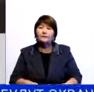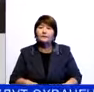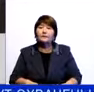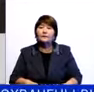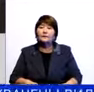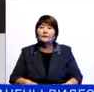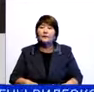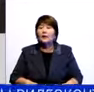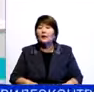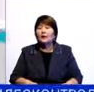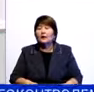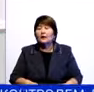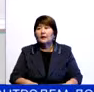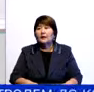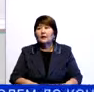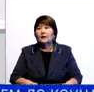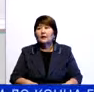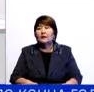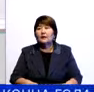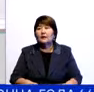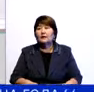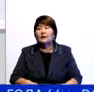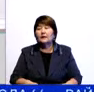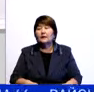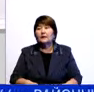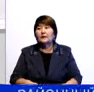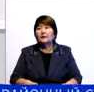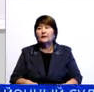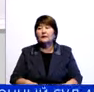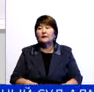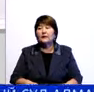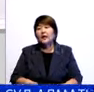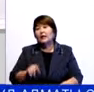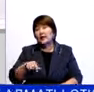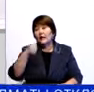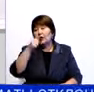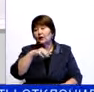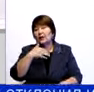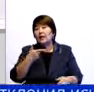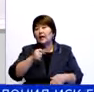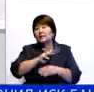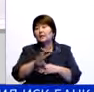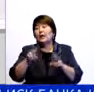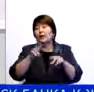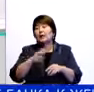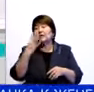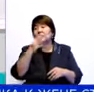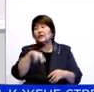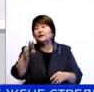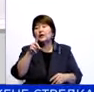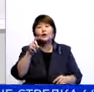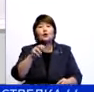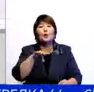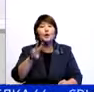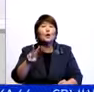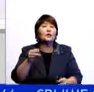бил нажал в трех милях миллион тенге на этот год на газификацию была рассмотрена 4 миллиарда 100